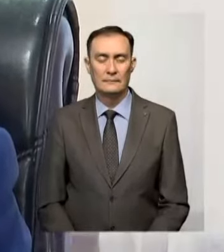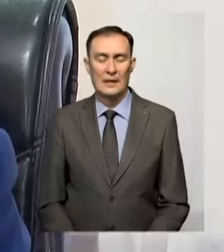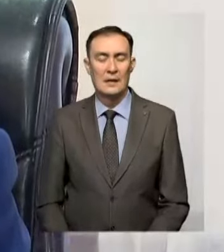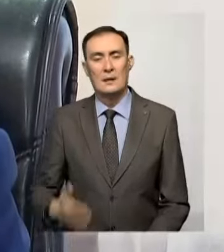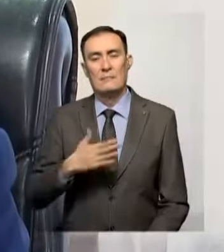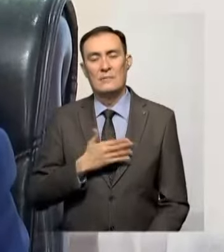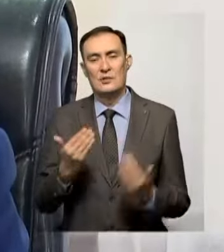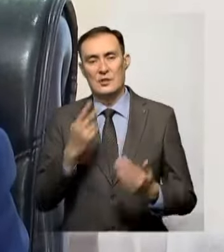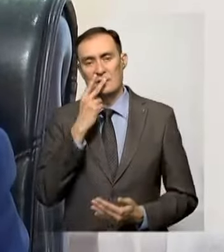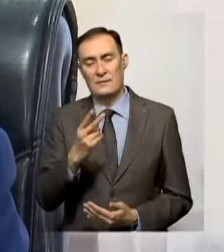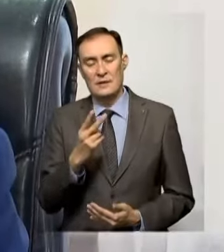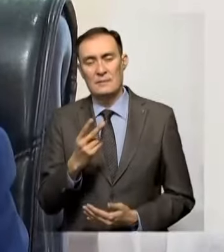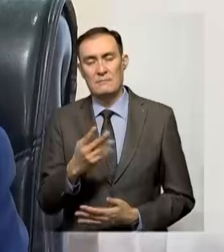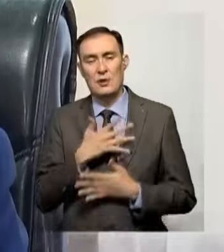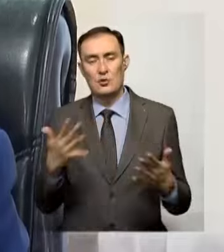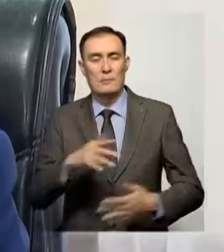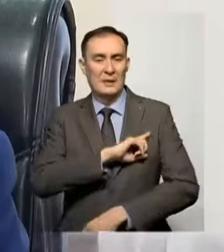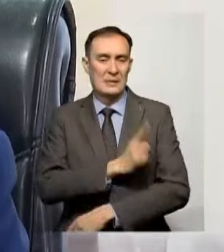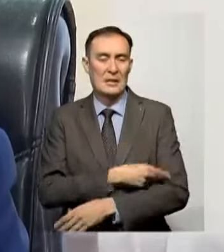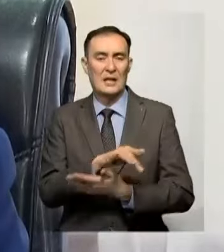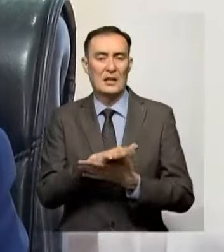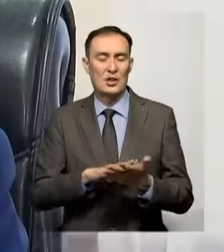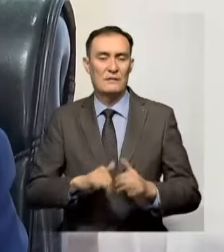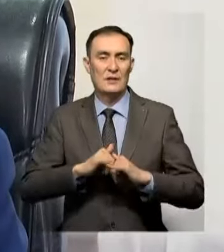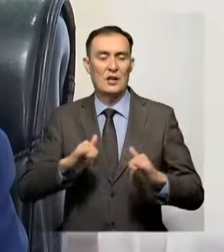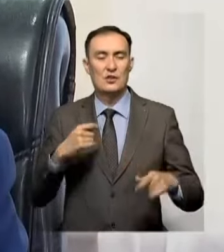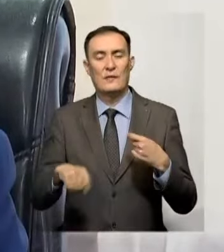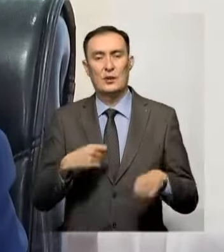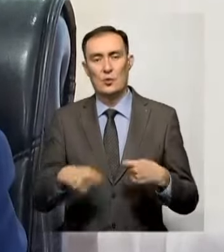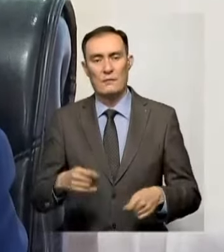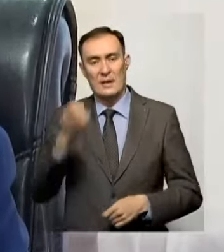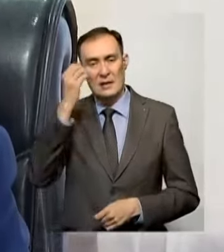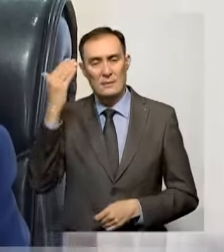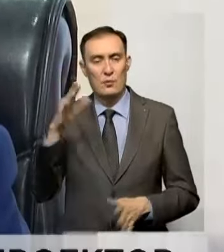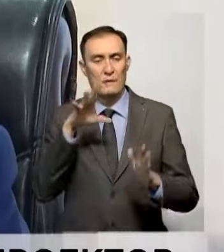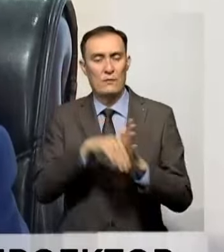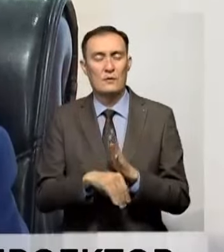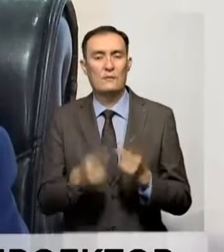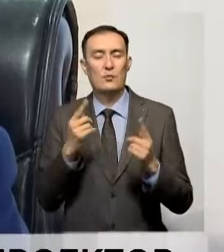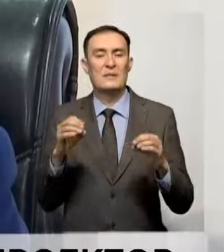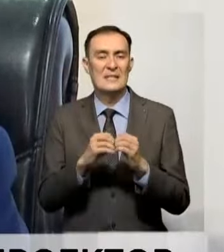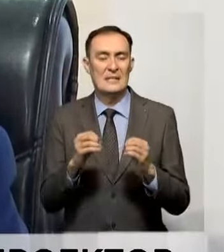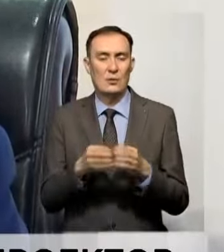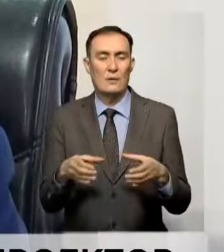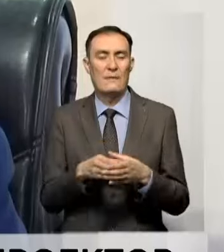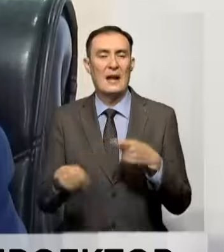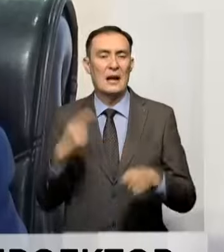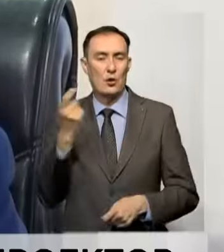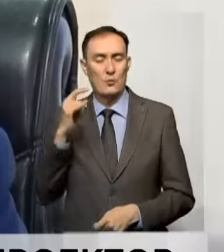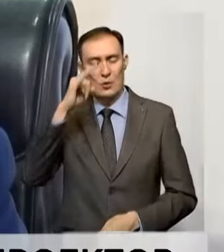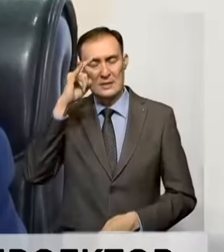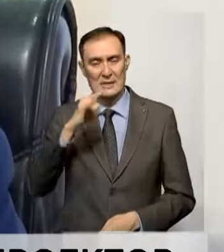Мы видим значительный потенциал для дальнейшего наращивания торговли. Япония входит в топ-10 инвесторов в экономику